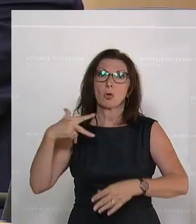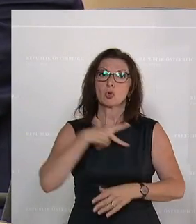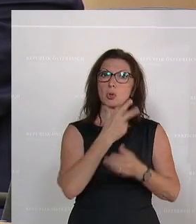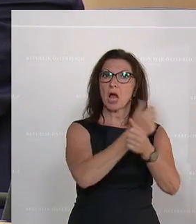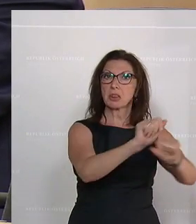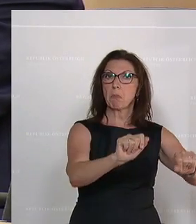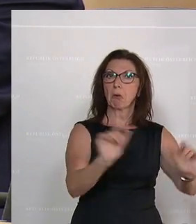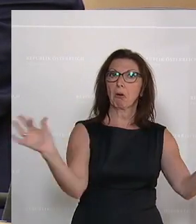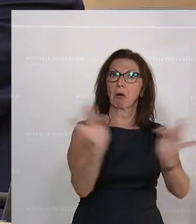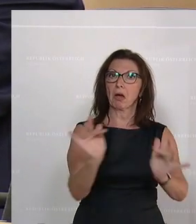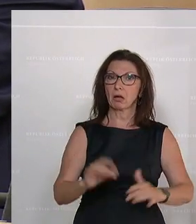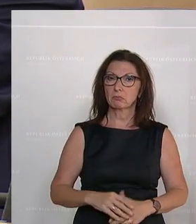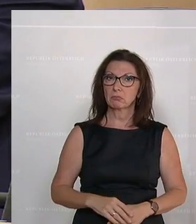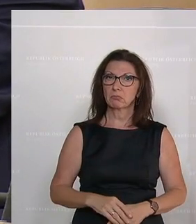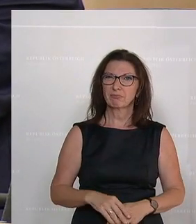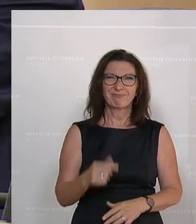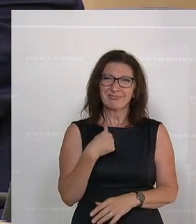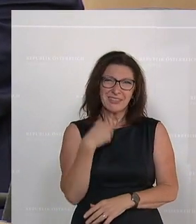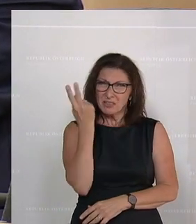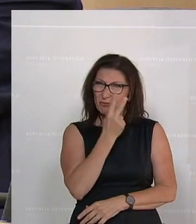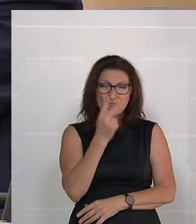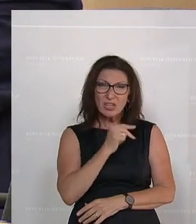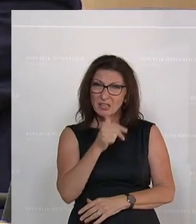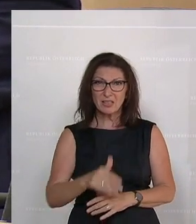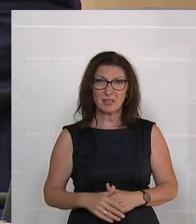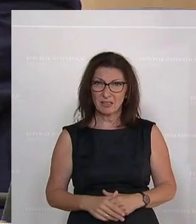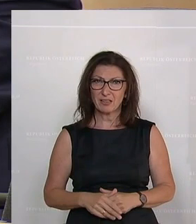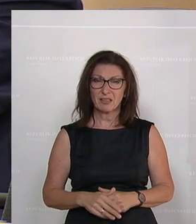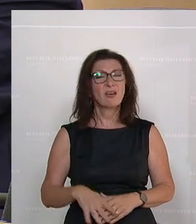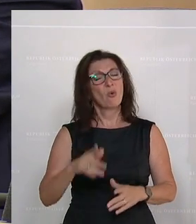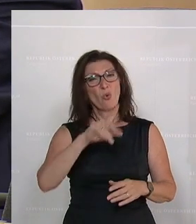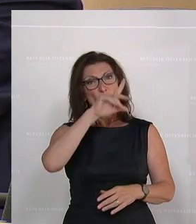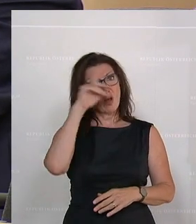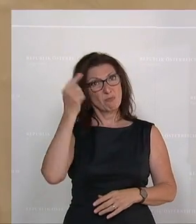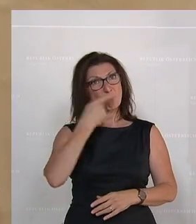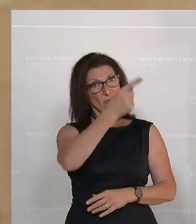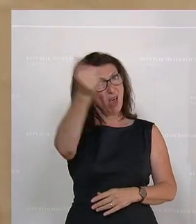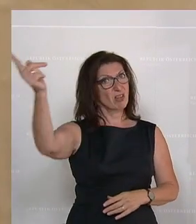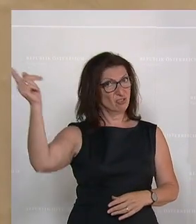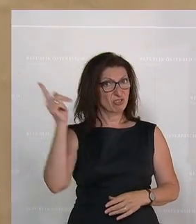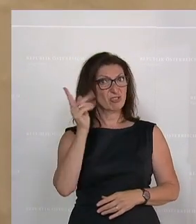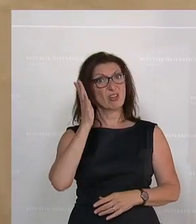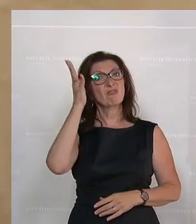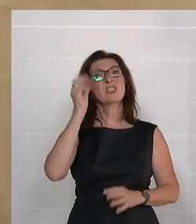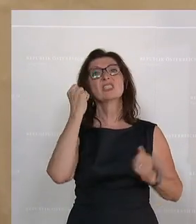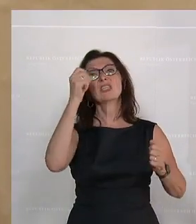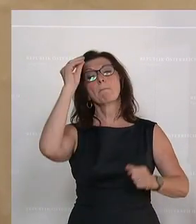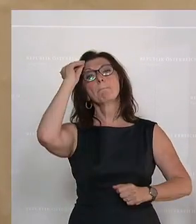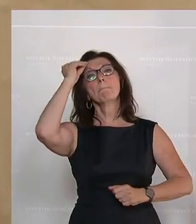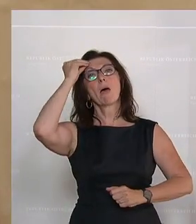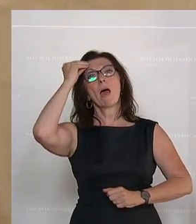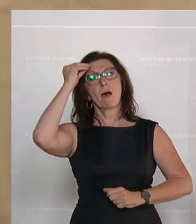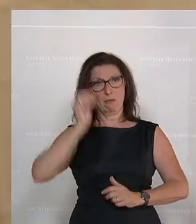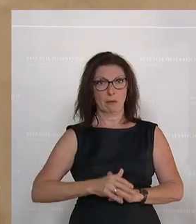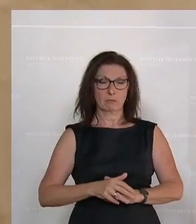ist dagegen und das verstehe ich nicht und das werden sich die menschen in diesem land merken dank an die